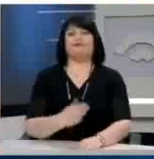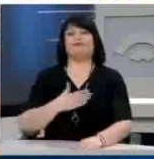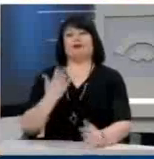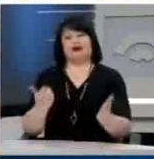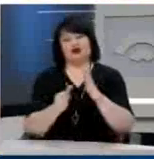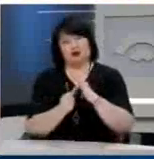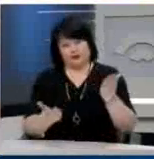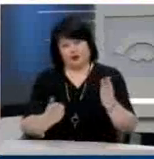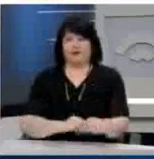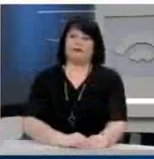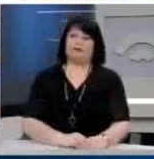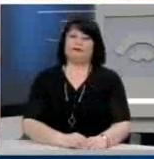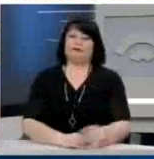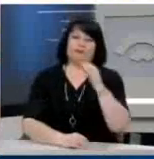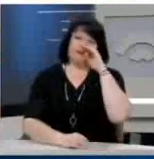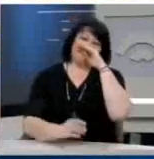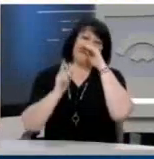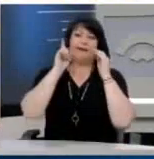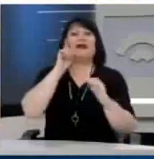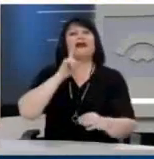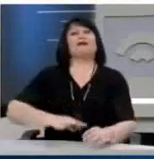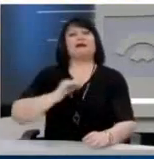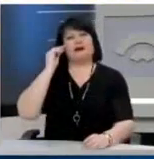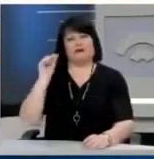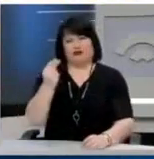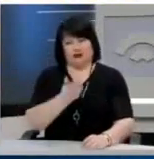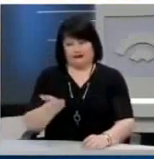Ευχαριστώ, κύριε Πρόεδρε, κυρίες και κύριοι βουλευτές.